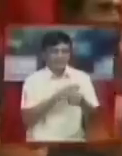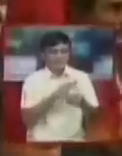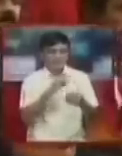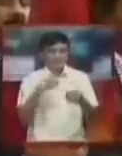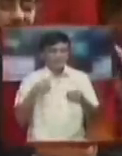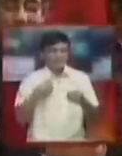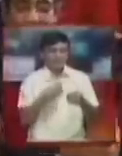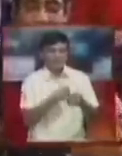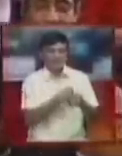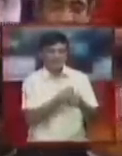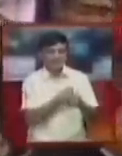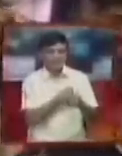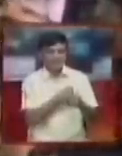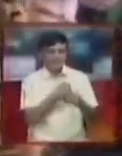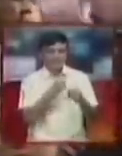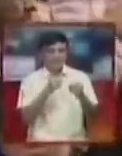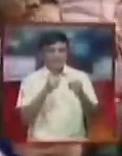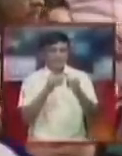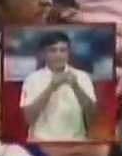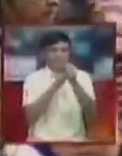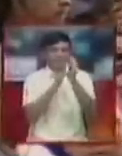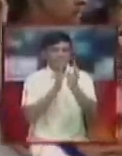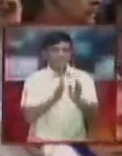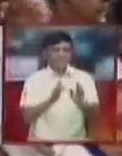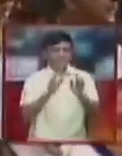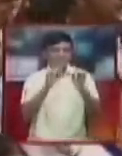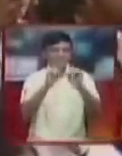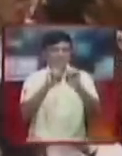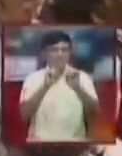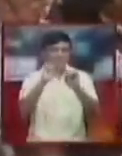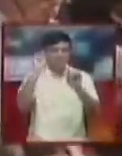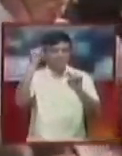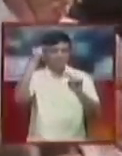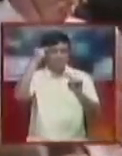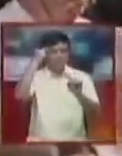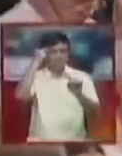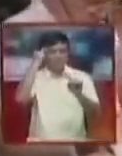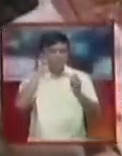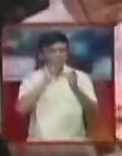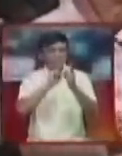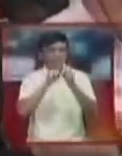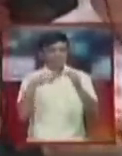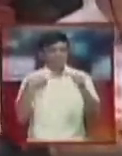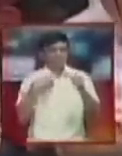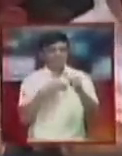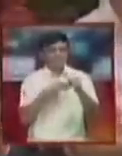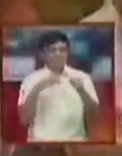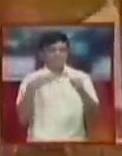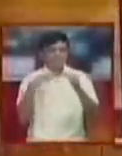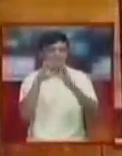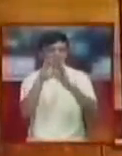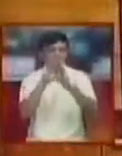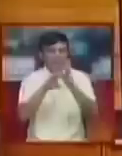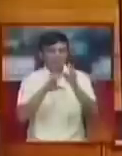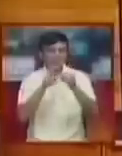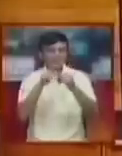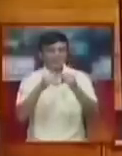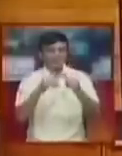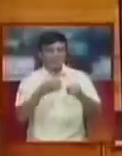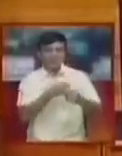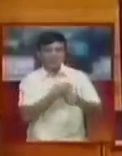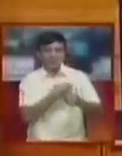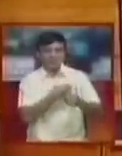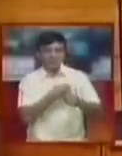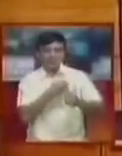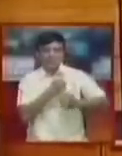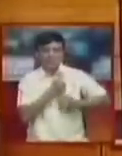ng Senado, mga pinuno ng pamahalang lokal, mga miyembro ng ating kabinete, mga uniformadong kasapi ng